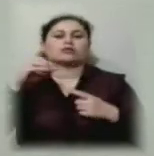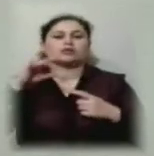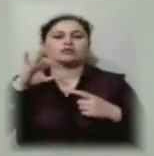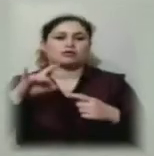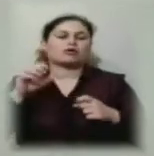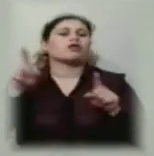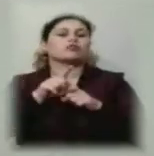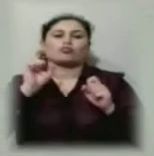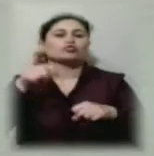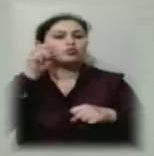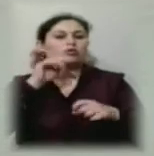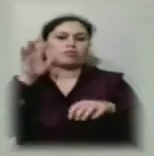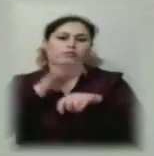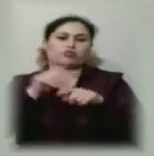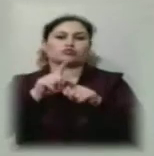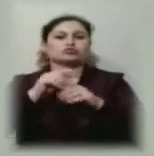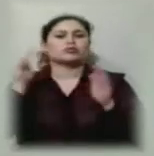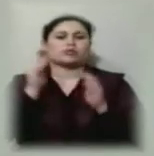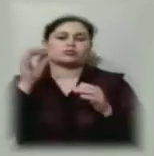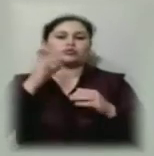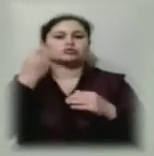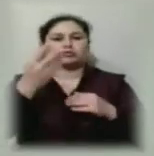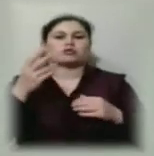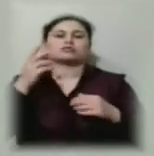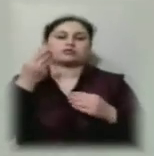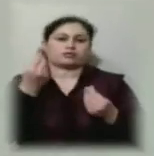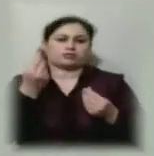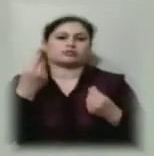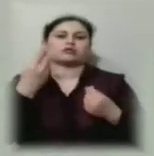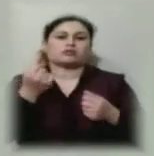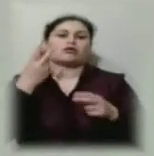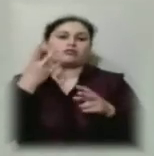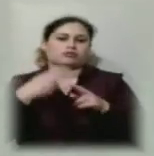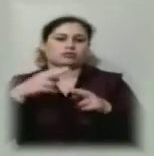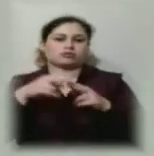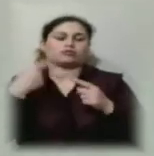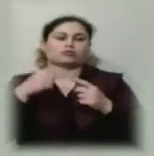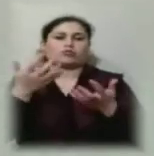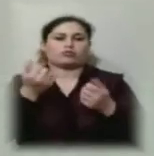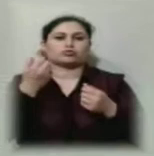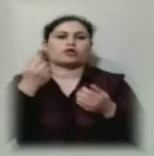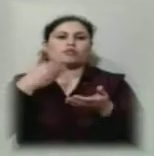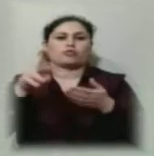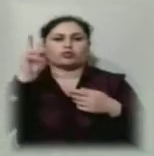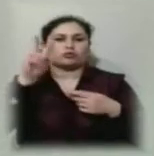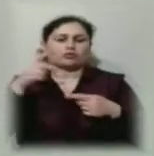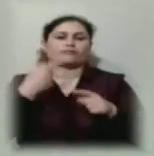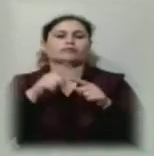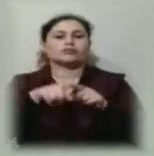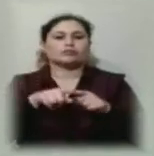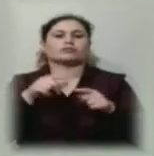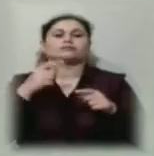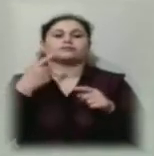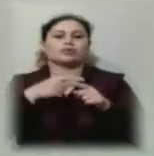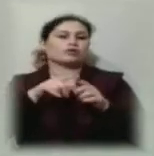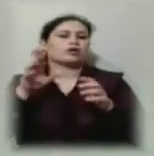менший відсоток дали б ці кошти на придбання цих тролейбусів. Крім того, ця така сума